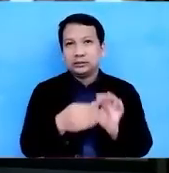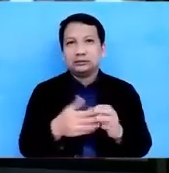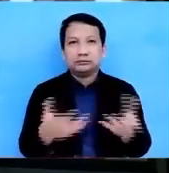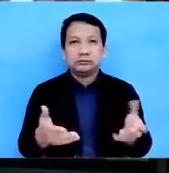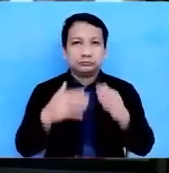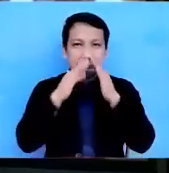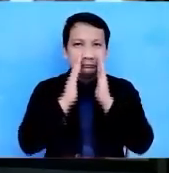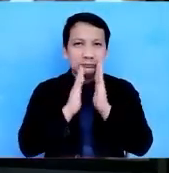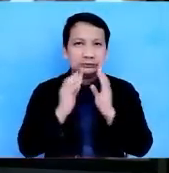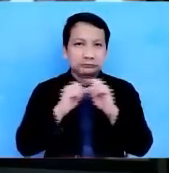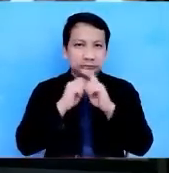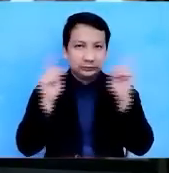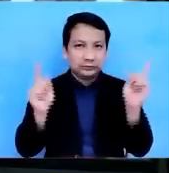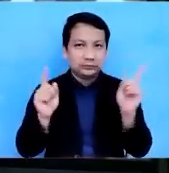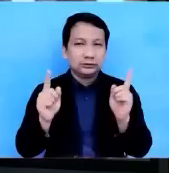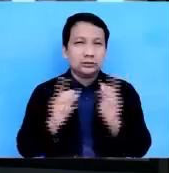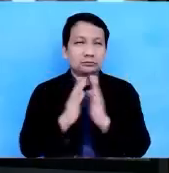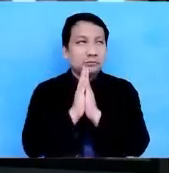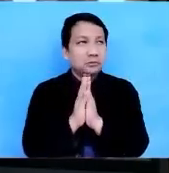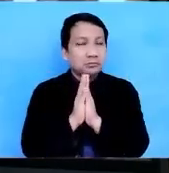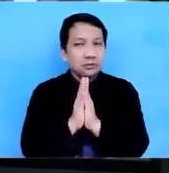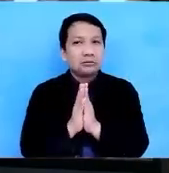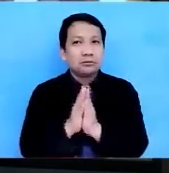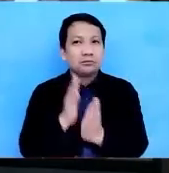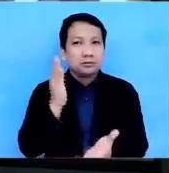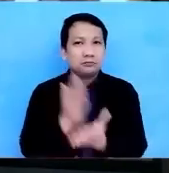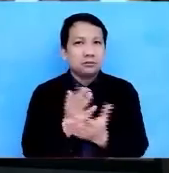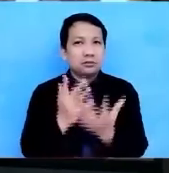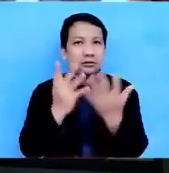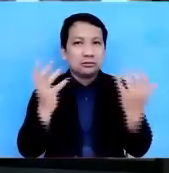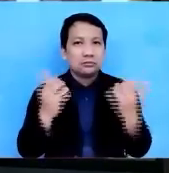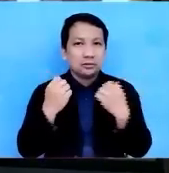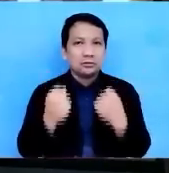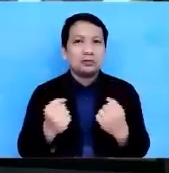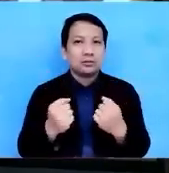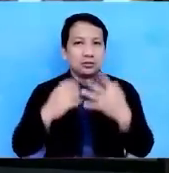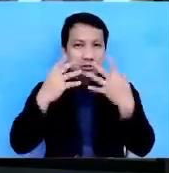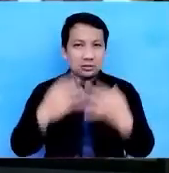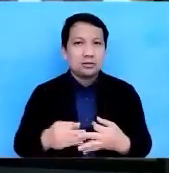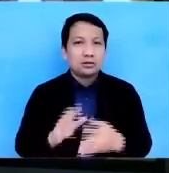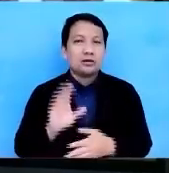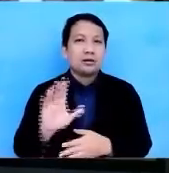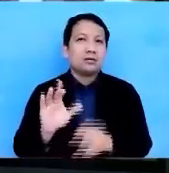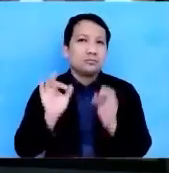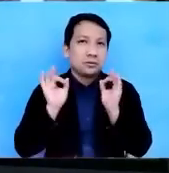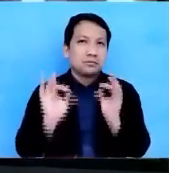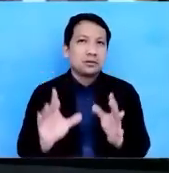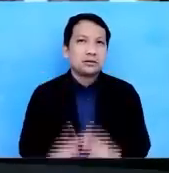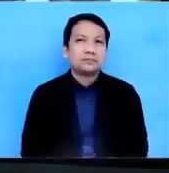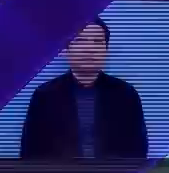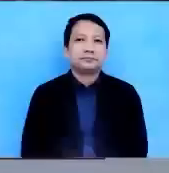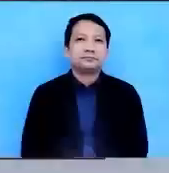surprise, annoyed, pray, mga nagdadasal para matigil na yung apoy na yan. Strength, determination, at harm.